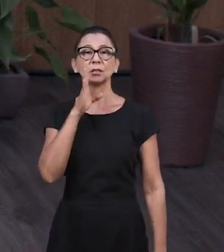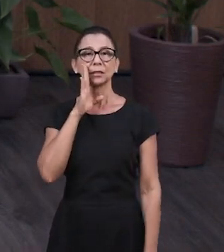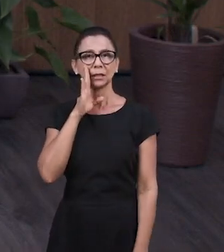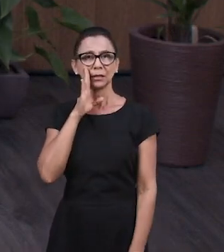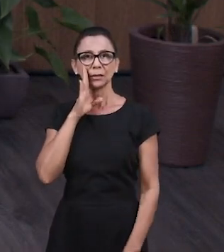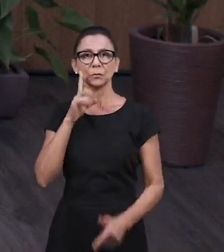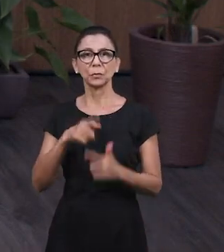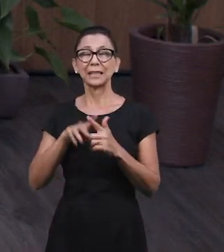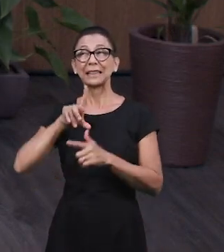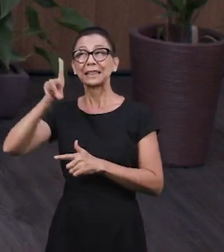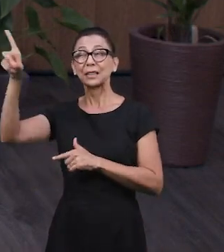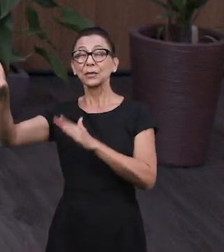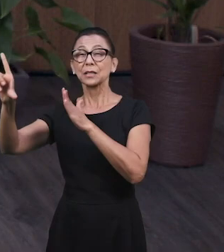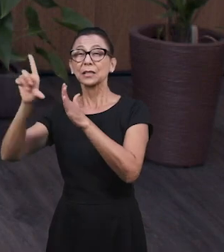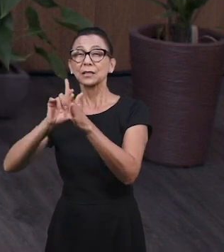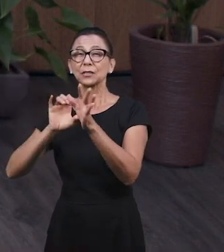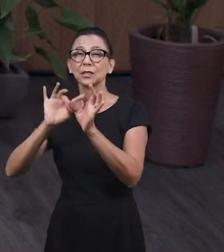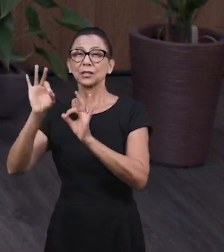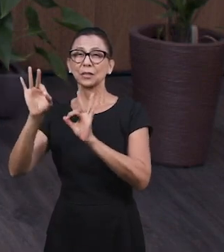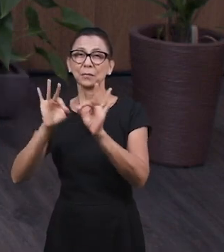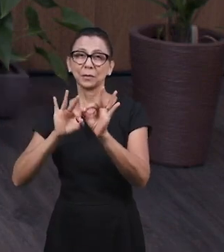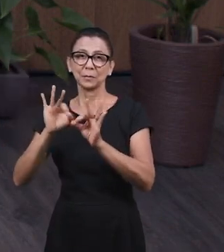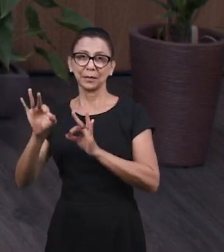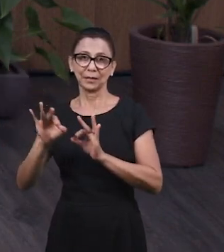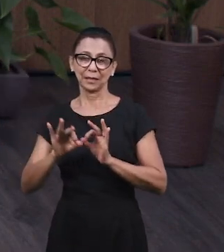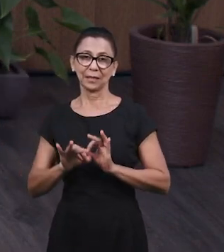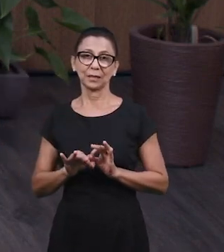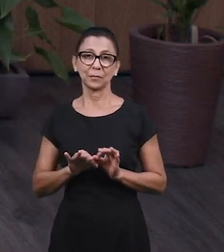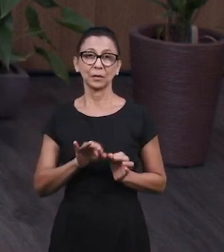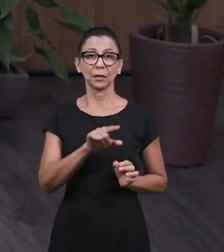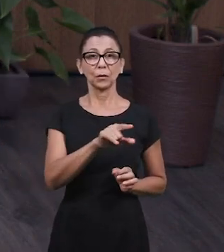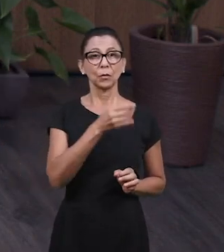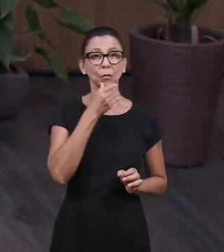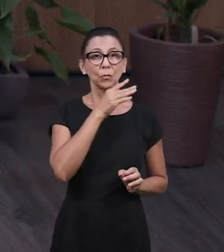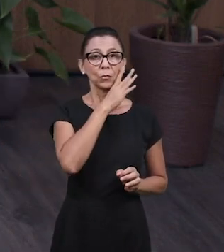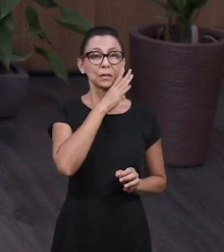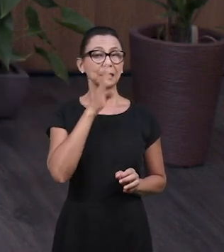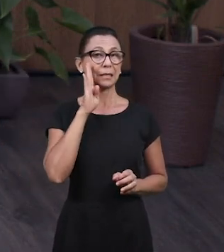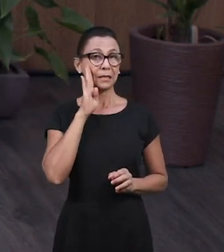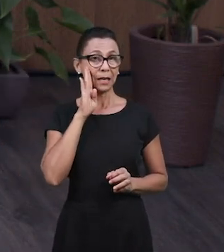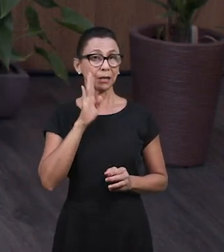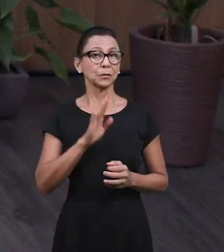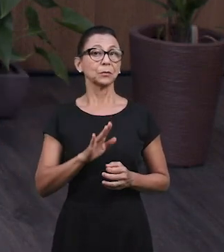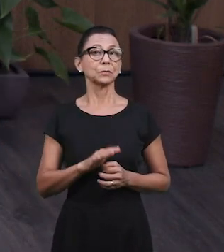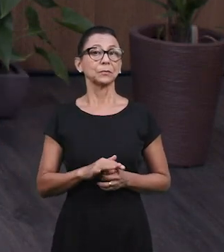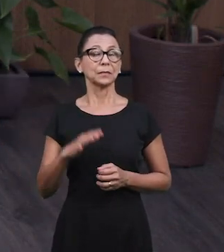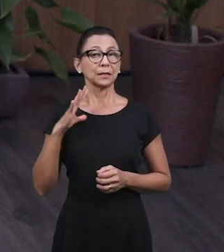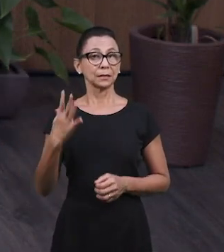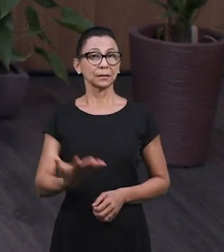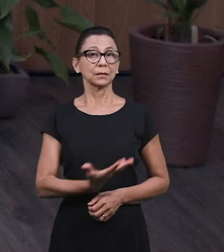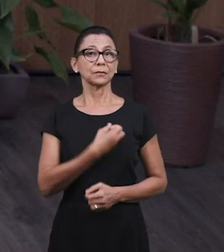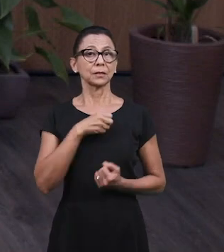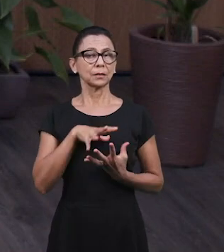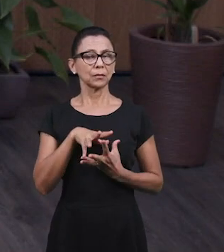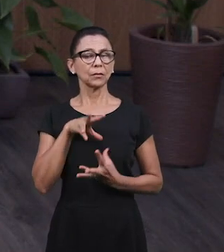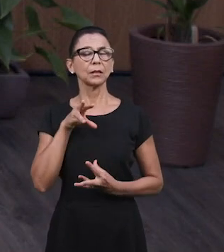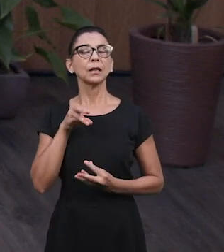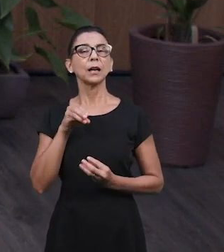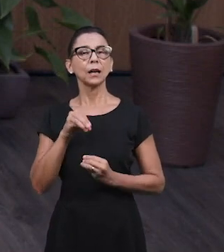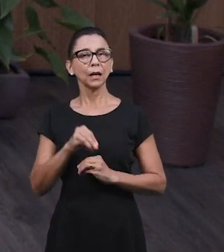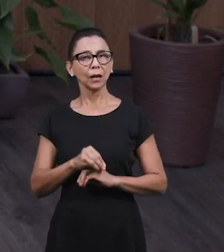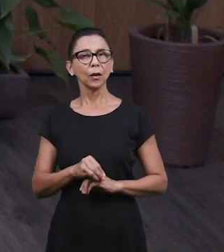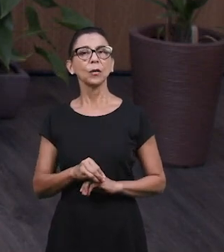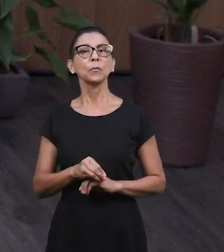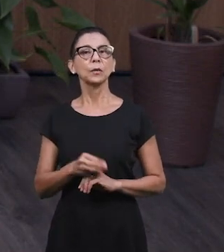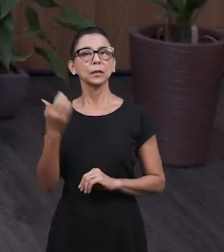avait été déjà établie par Dieu Père pour le rachat d'un homme, d'une âme nécessiteuse,